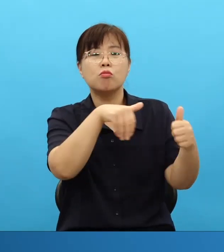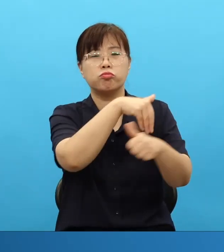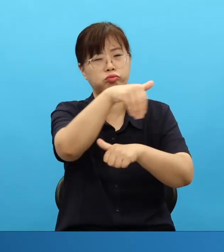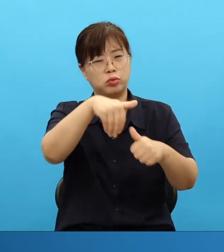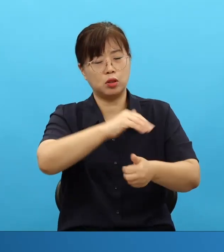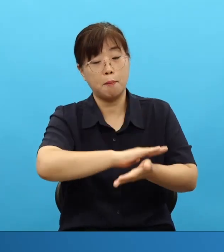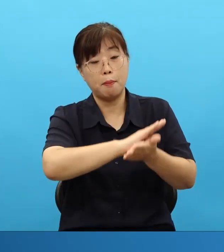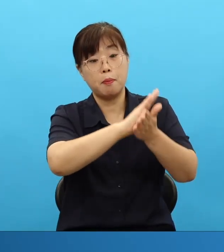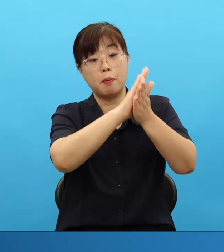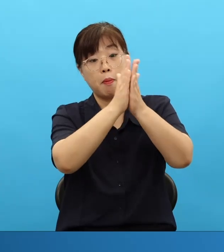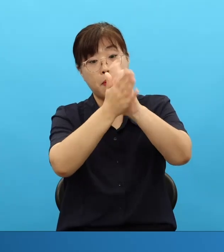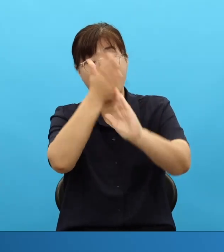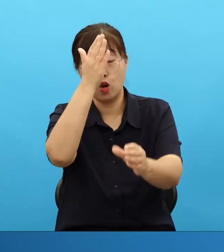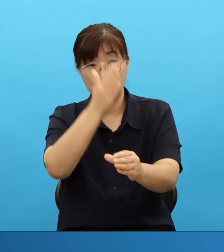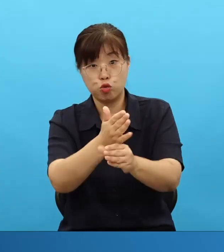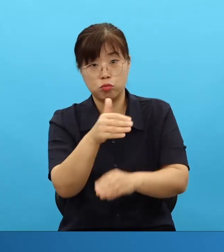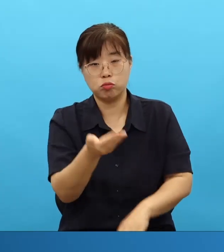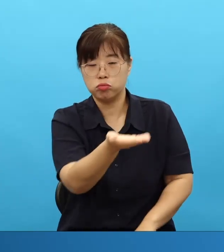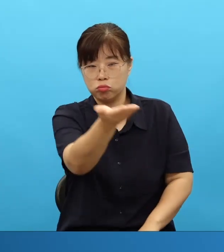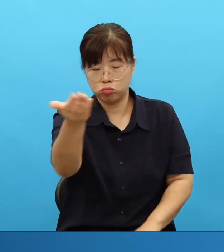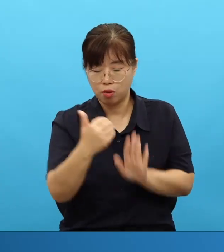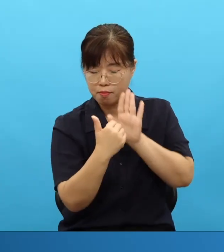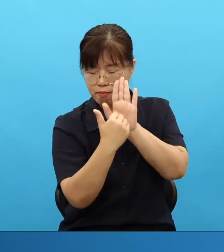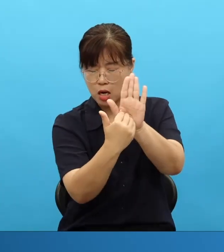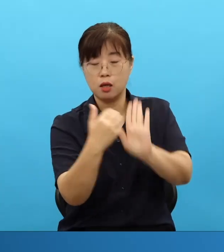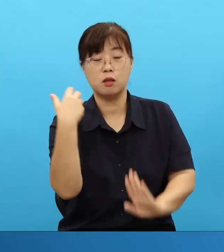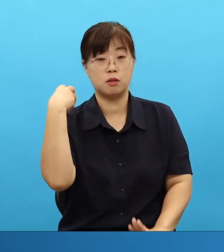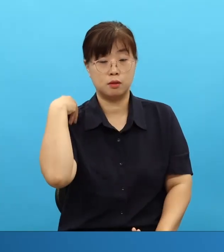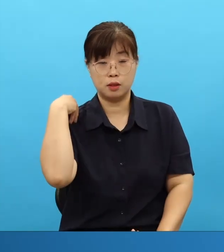자 그러면 어떻 언약을 붙잡아야